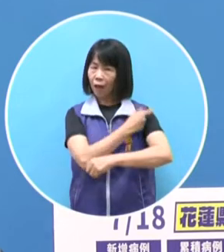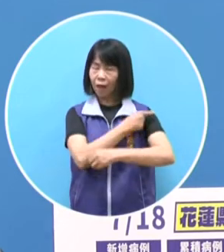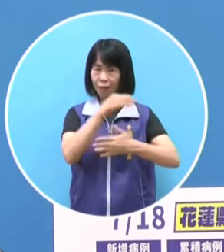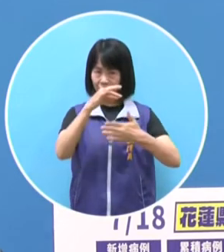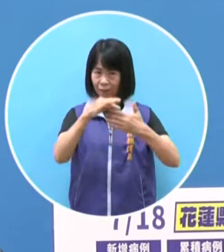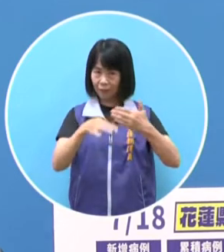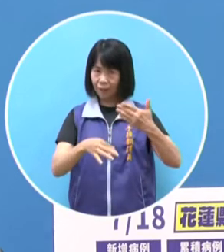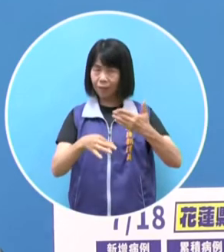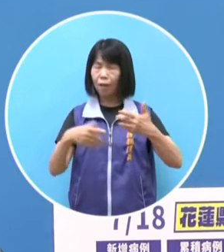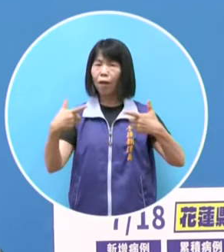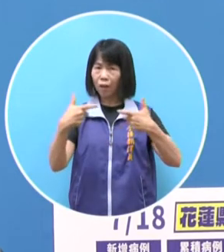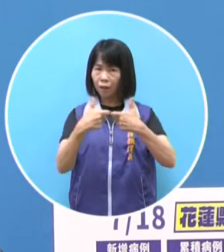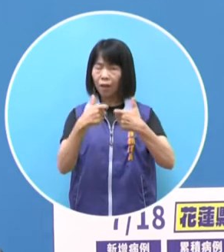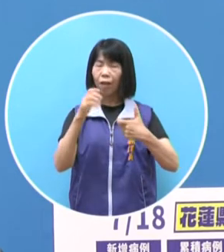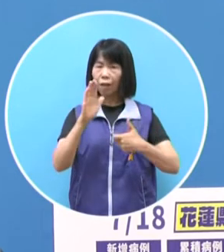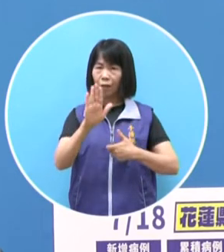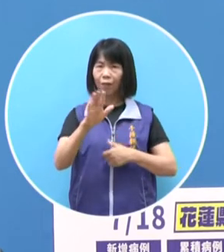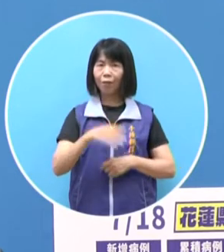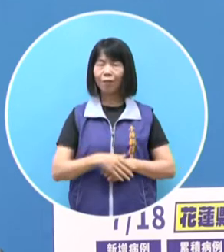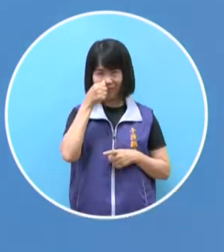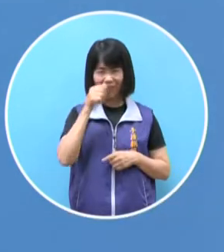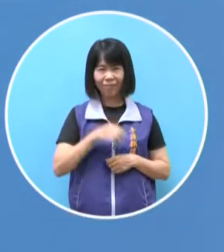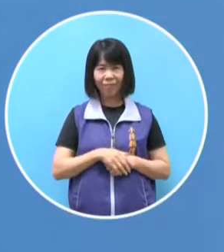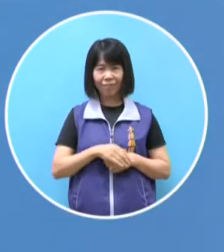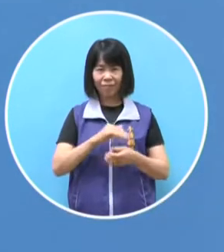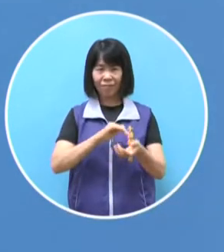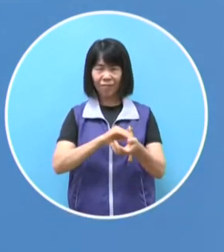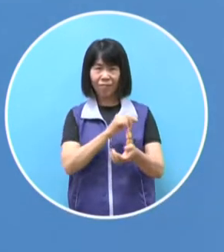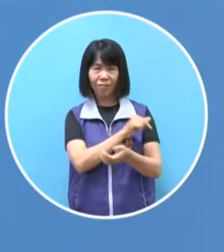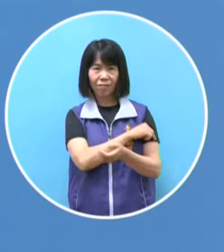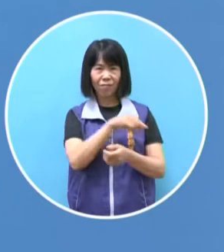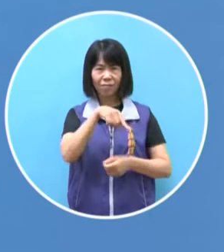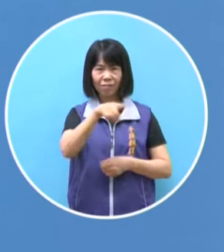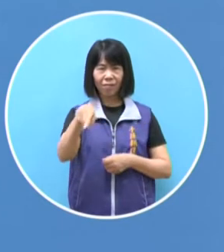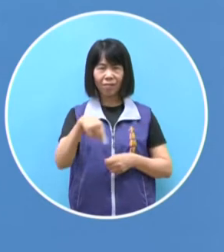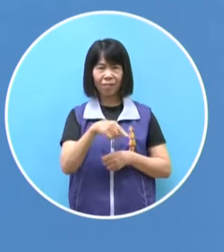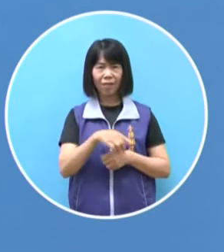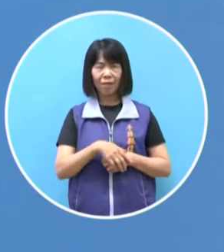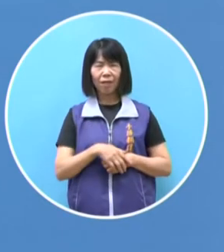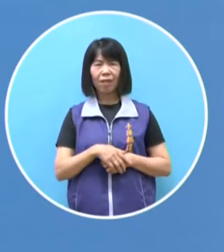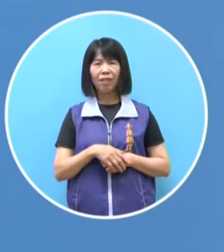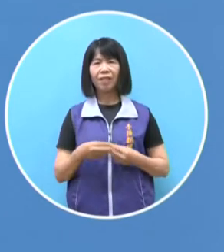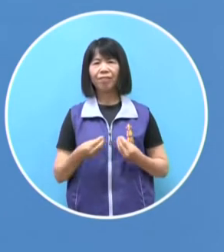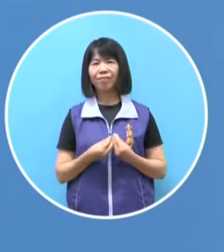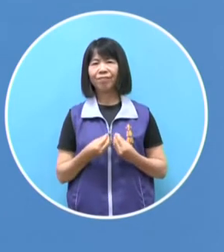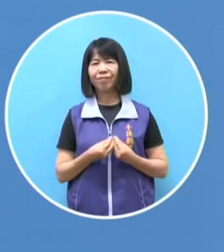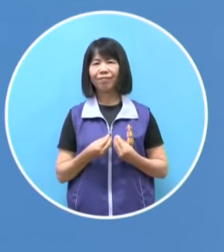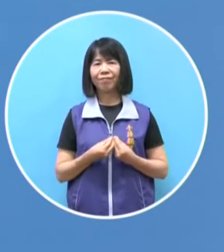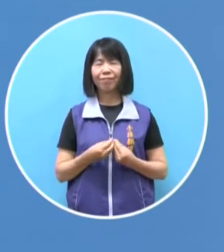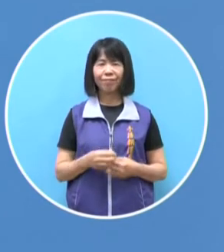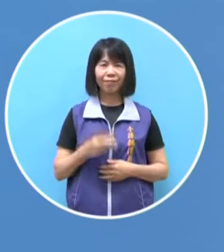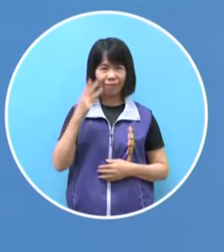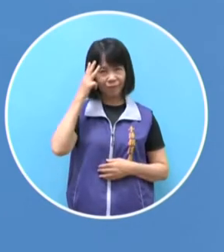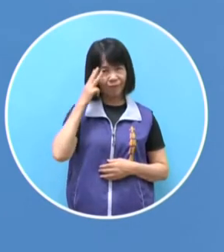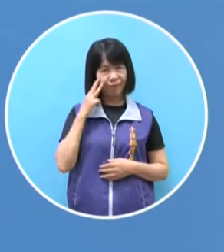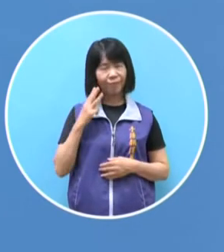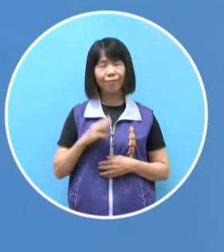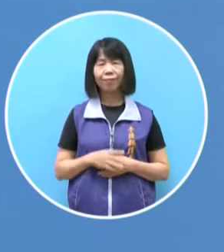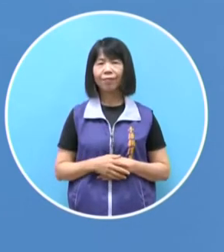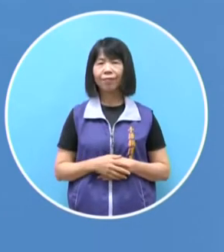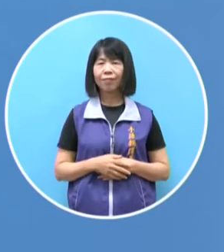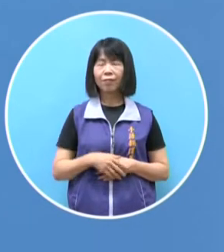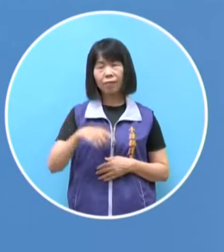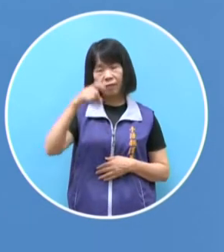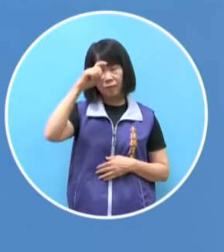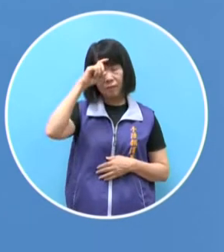的都能够尽量来参与。 卫生局长朱家祥也呼吁乡亲能够踊跃的预约施打疫